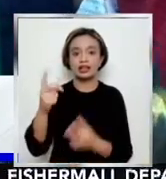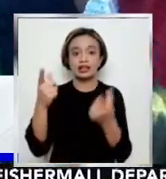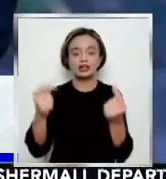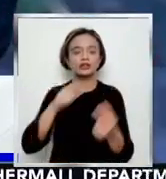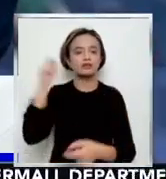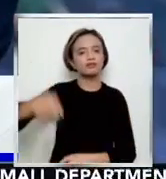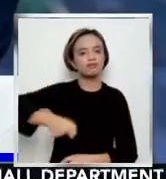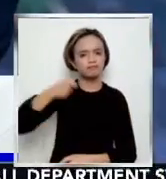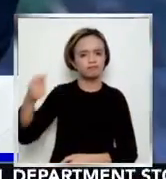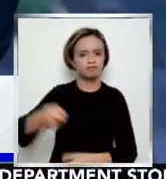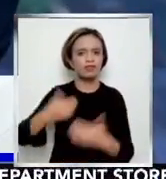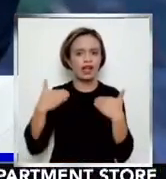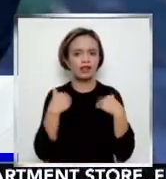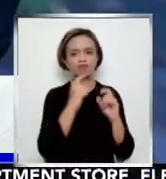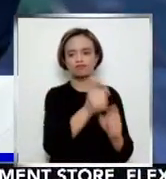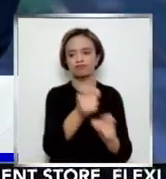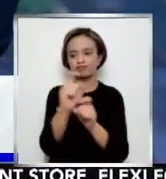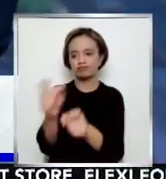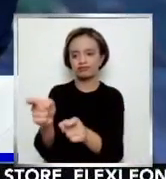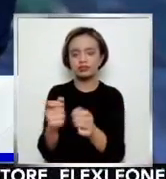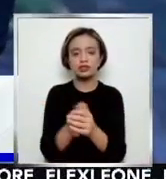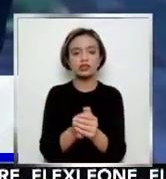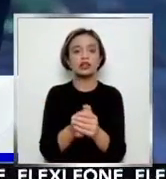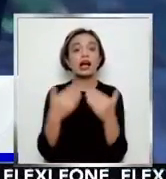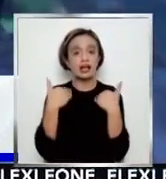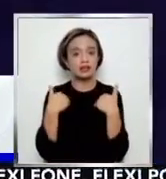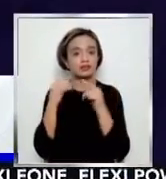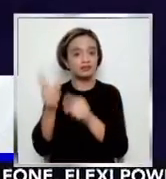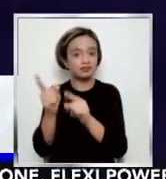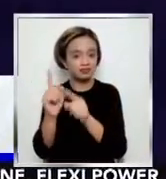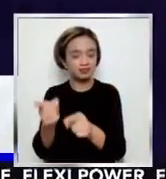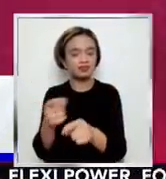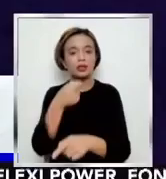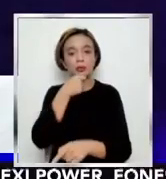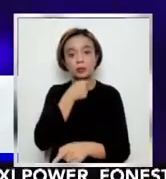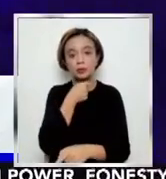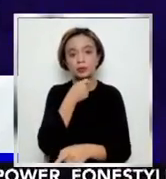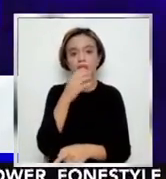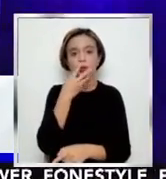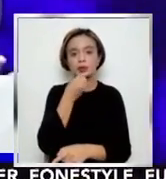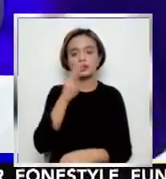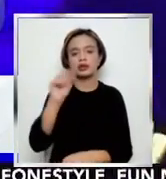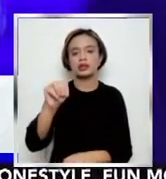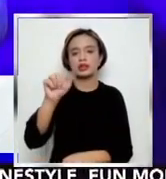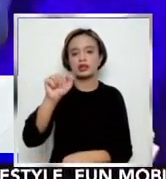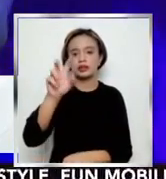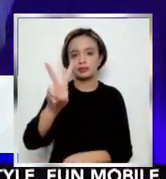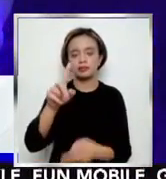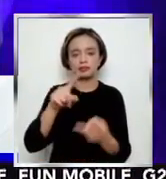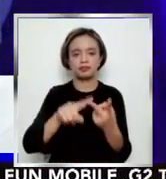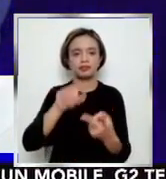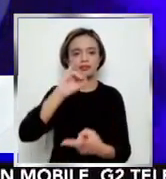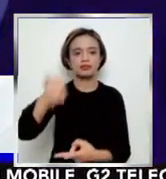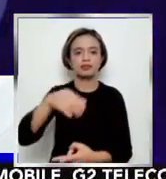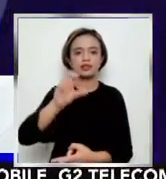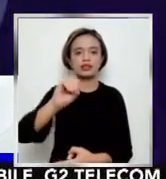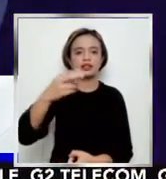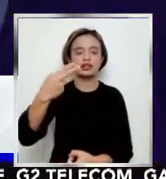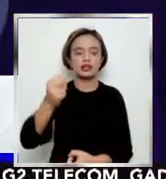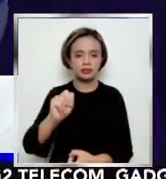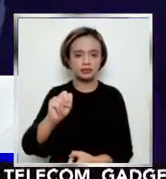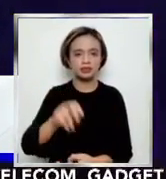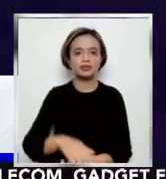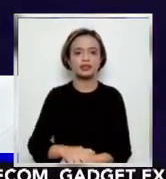prizes. Nandoon din ang GMA Integrated News reporters na sina Mav Gonzalez at John Consulta, na soon